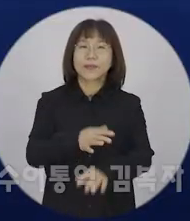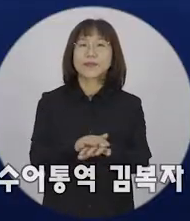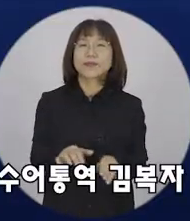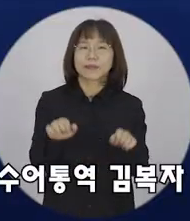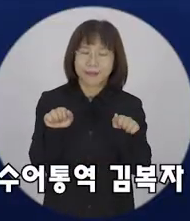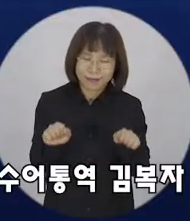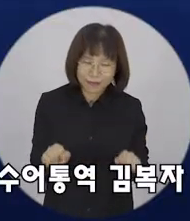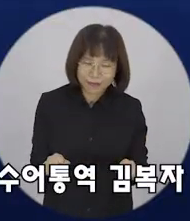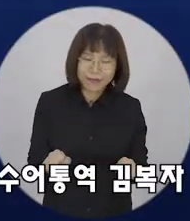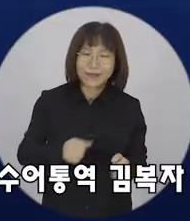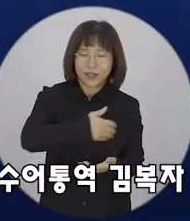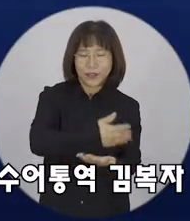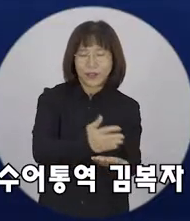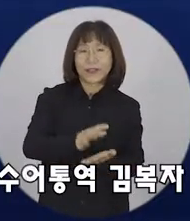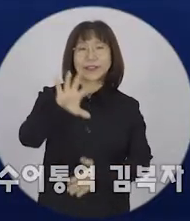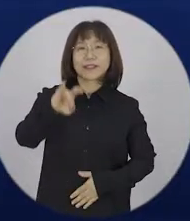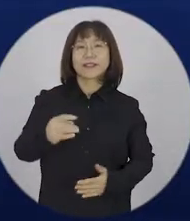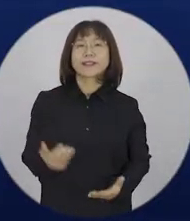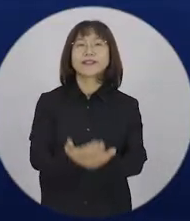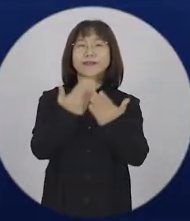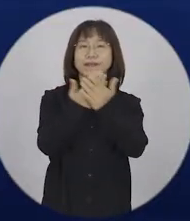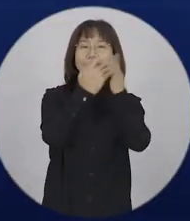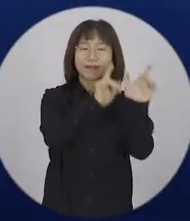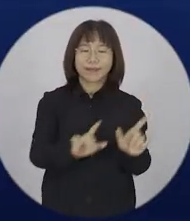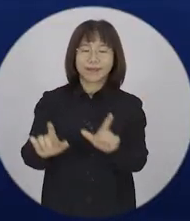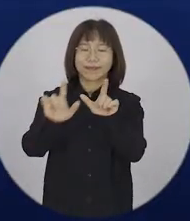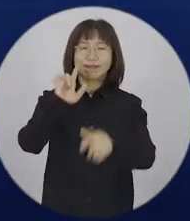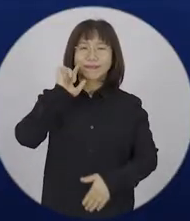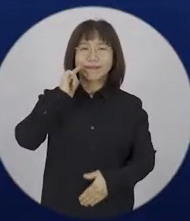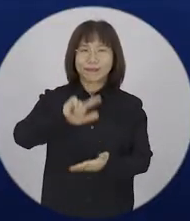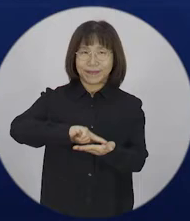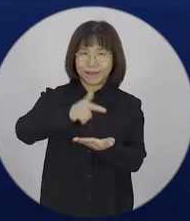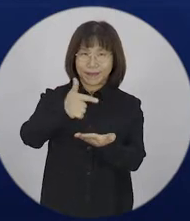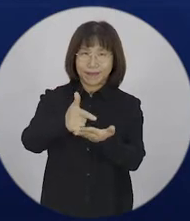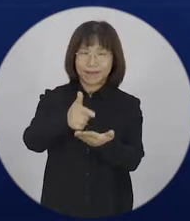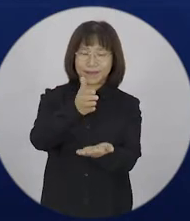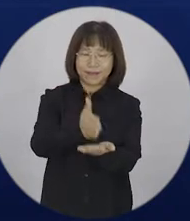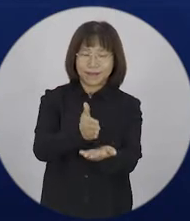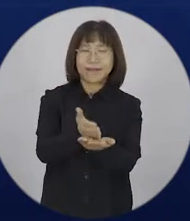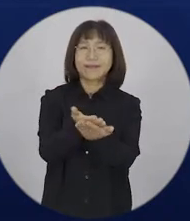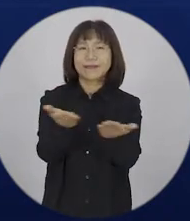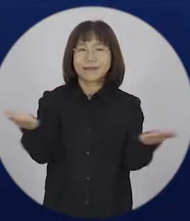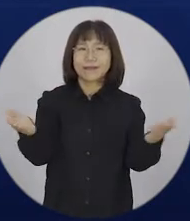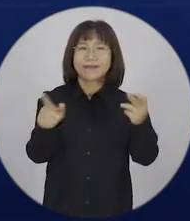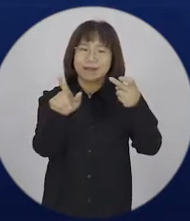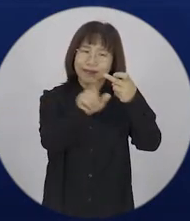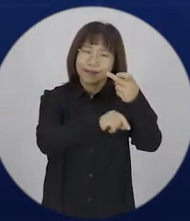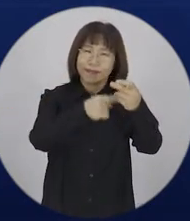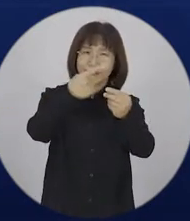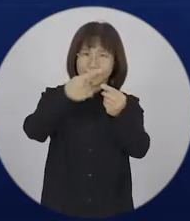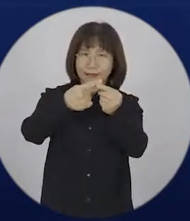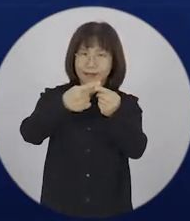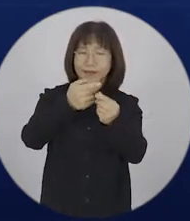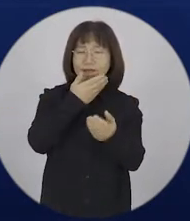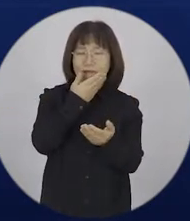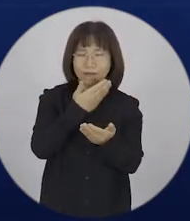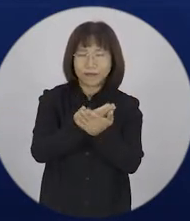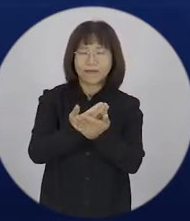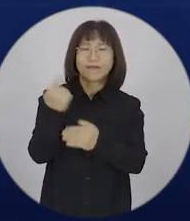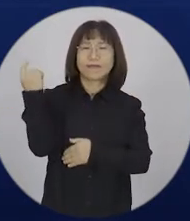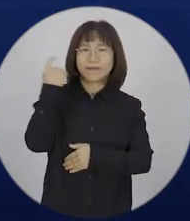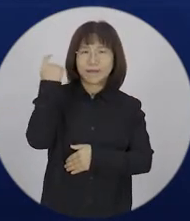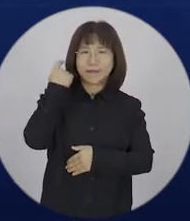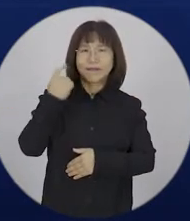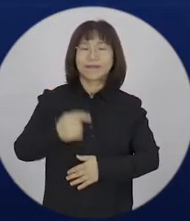구민 여러분 안녕하십니까? 조화로운 성장, 삶이 아름다운 강서, 아이강서TV 김민주입니다. 12월 첫째 주